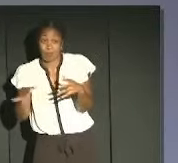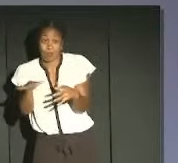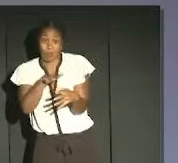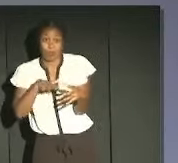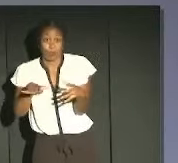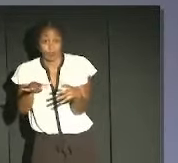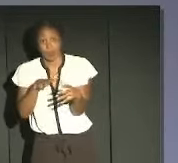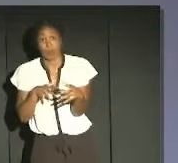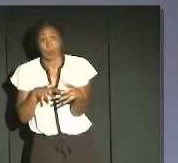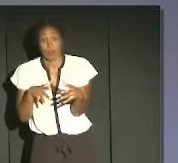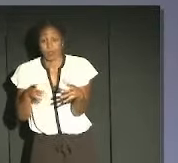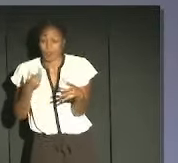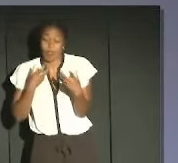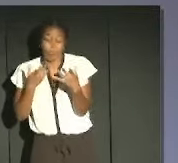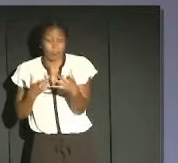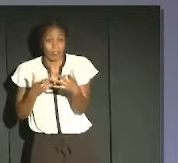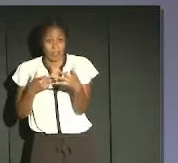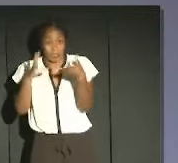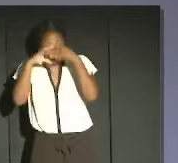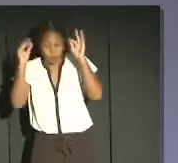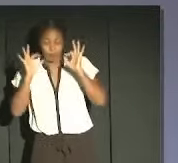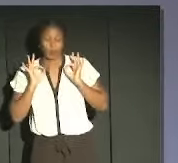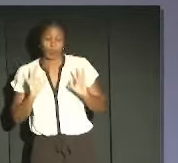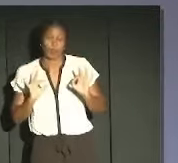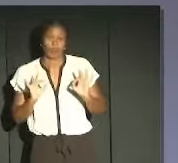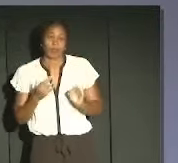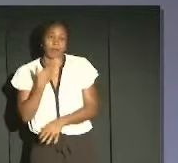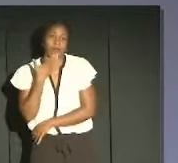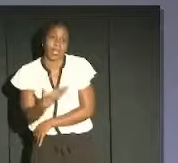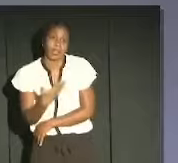rester saint d'esprit merci